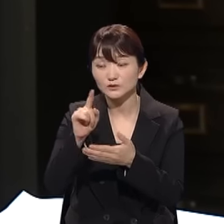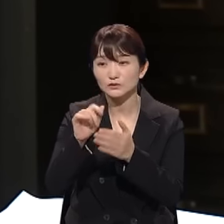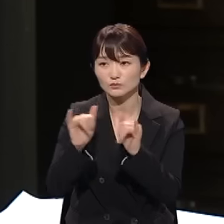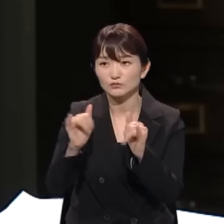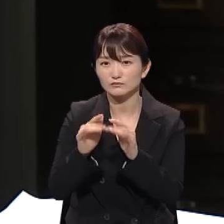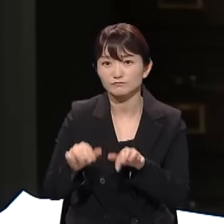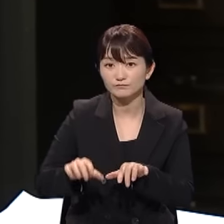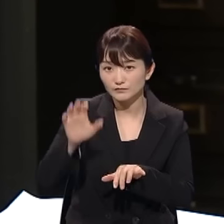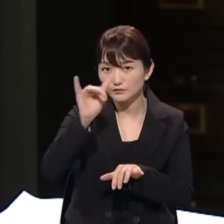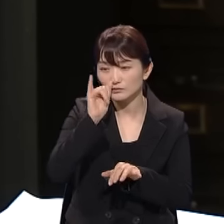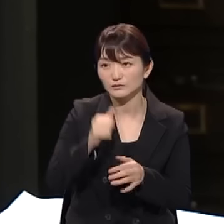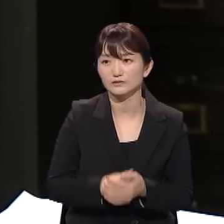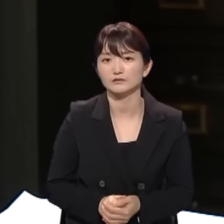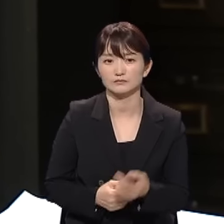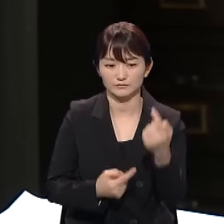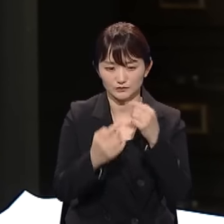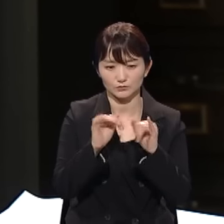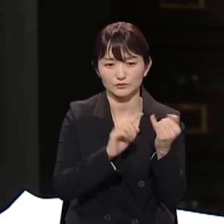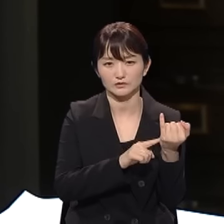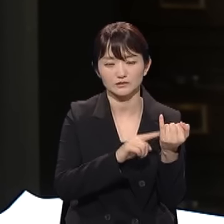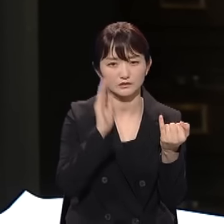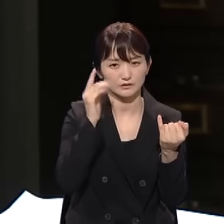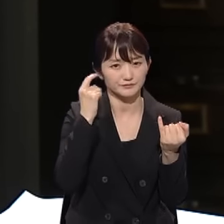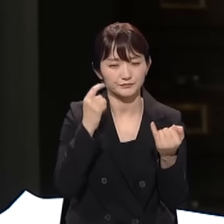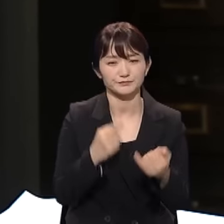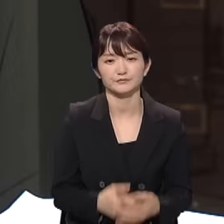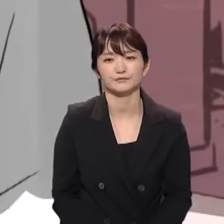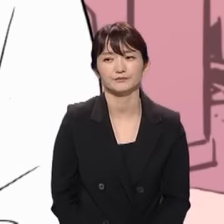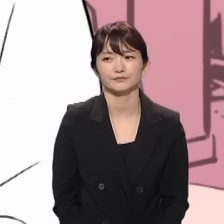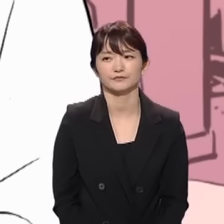분들은. 제보자 얘기 직접 들어보시죠.